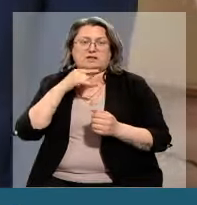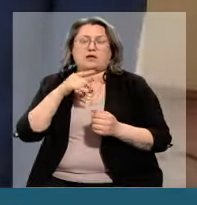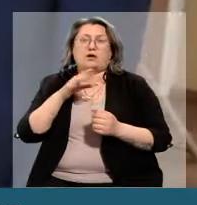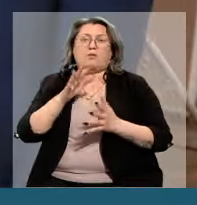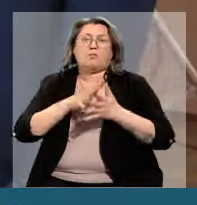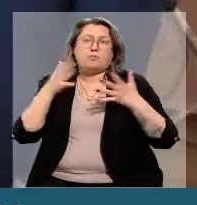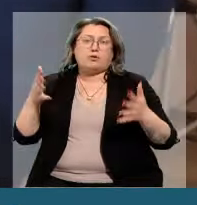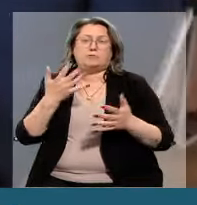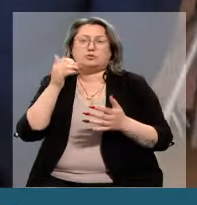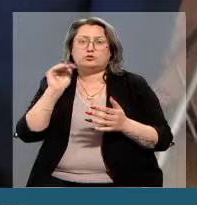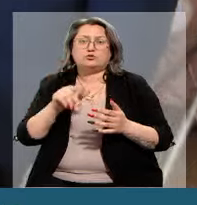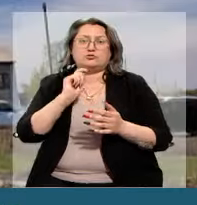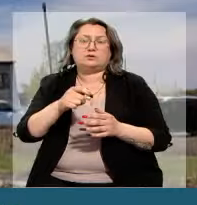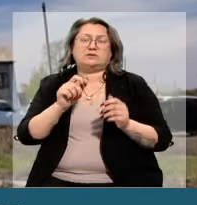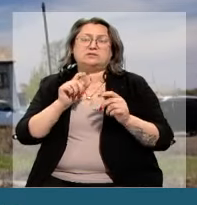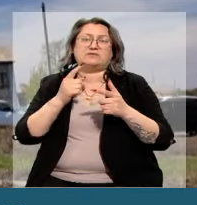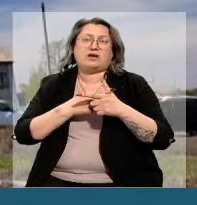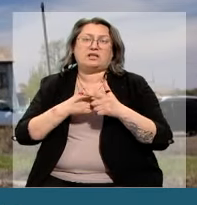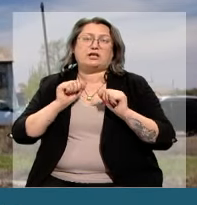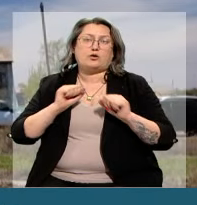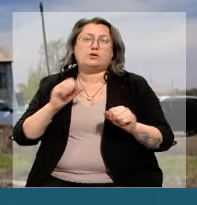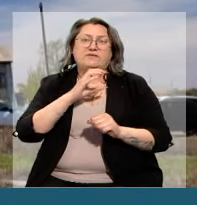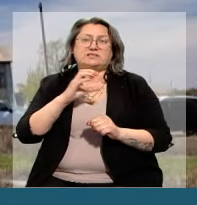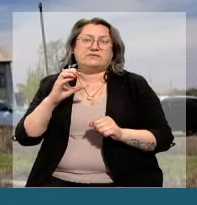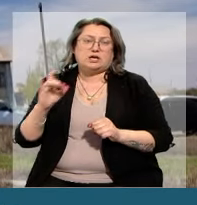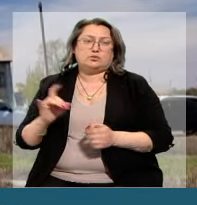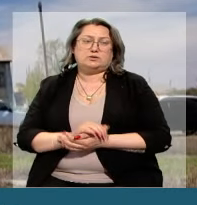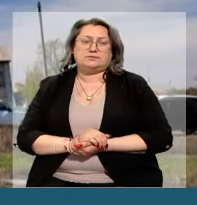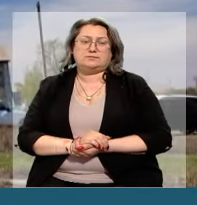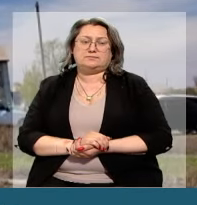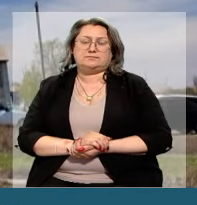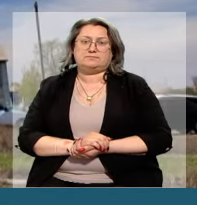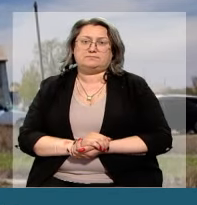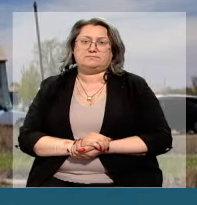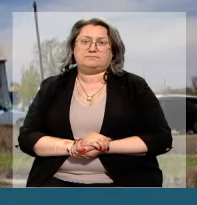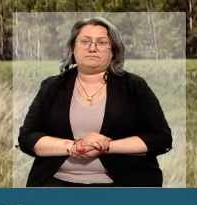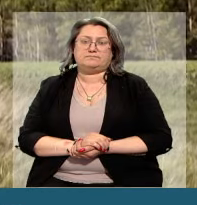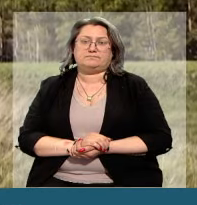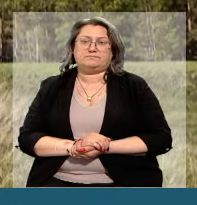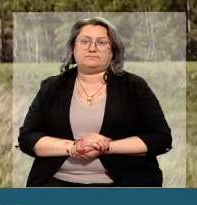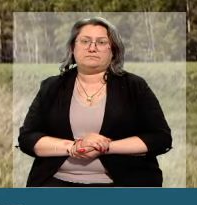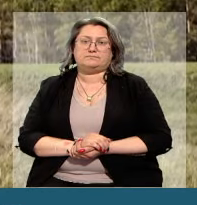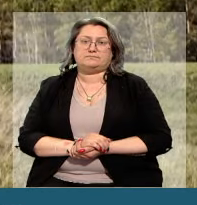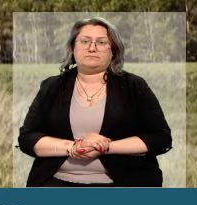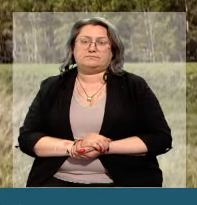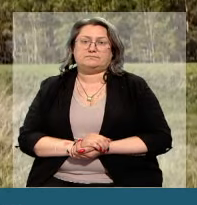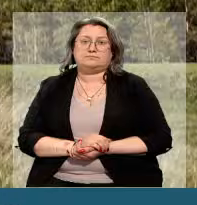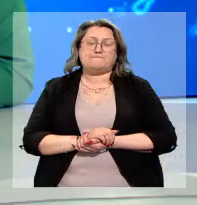человек удостоены звания Героя Советского Союза. Гульзада Ишуакова, Олег Сытник, телеканал